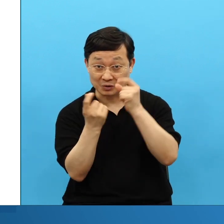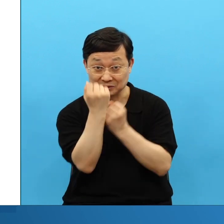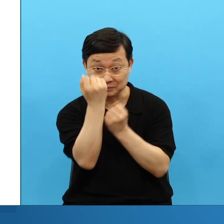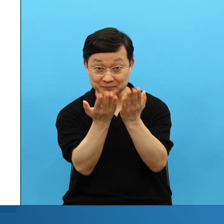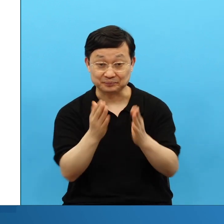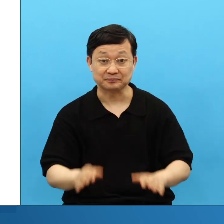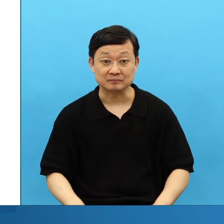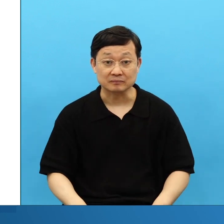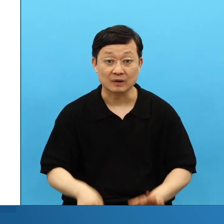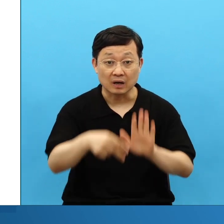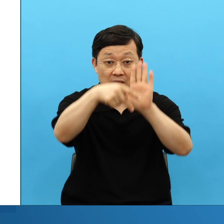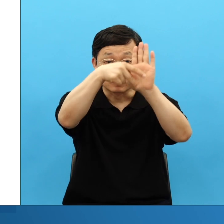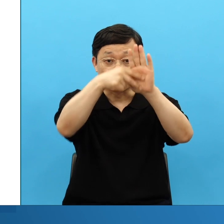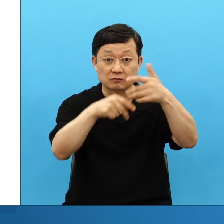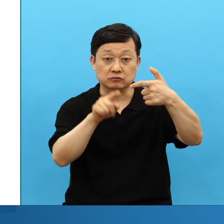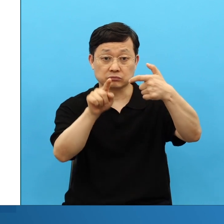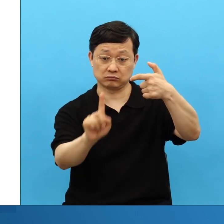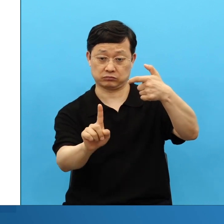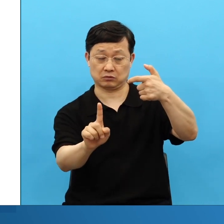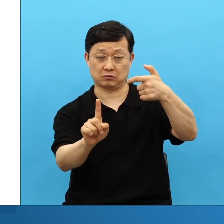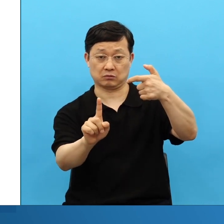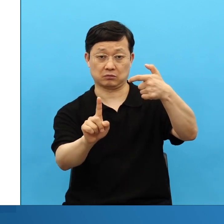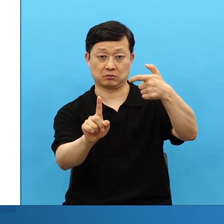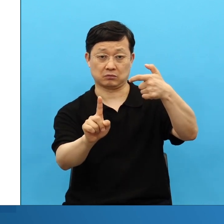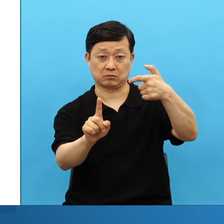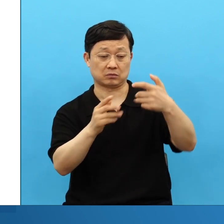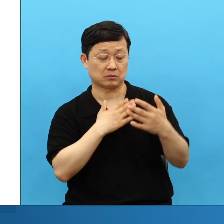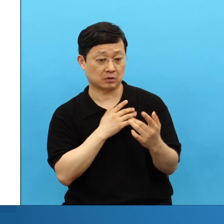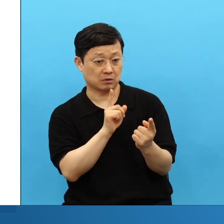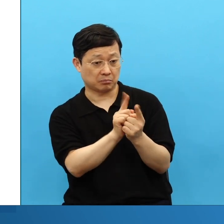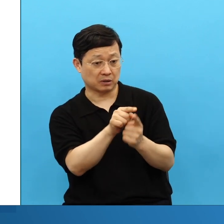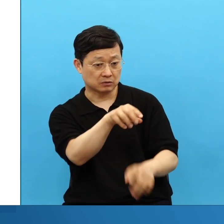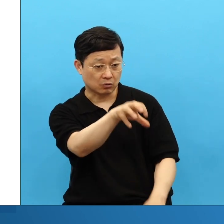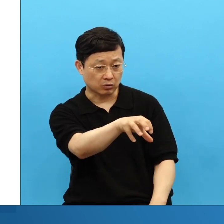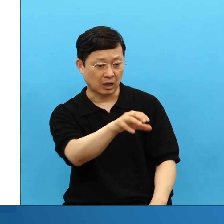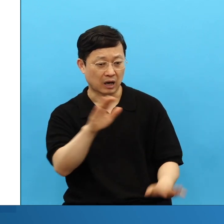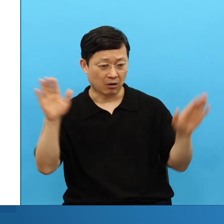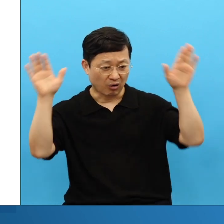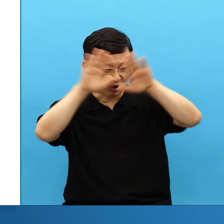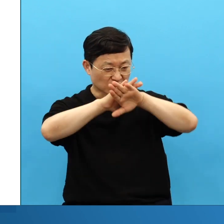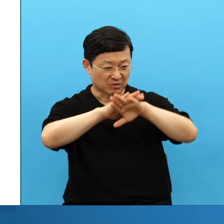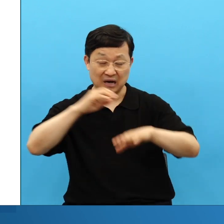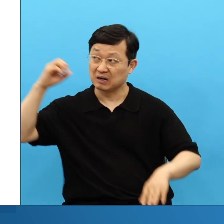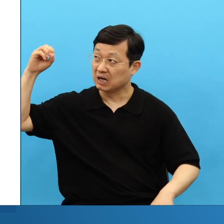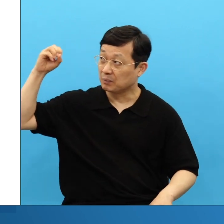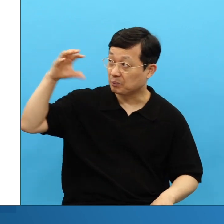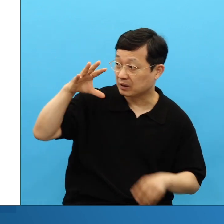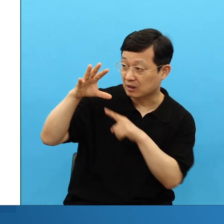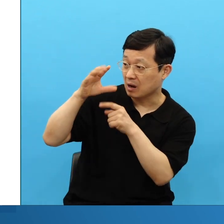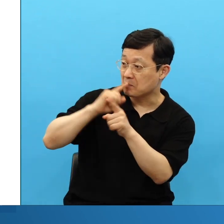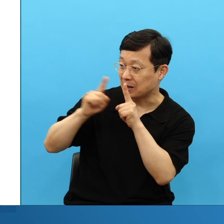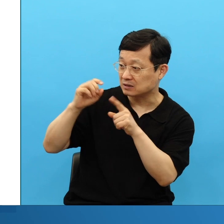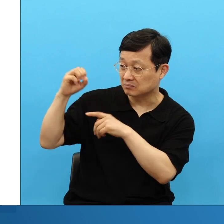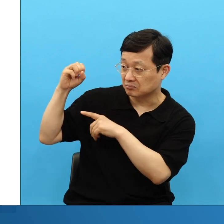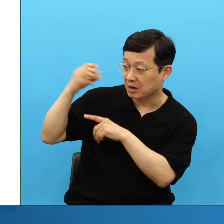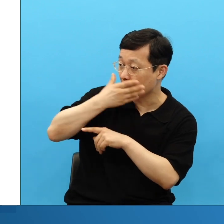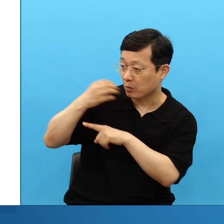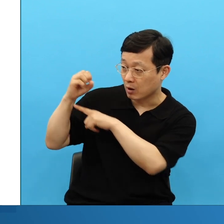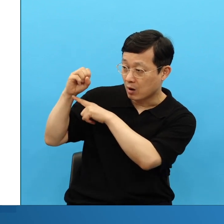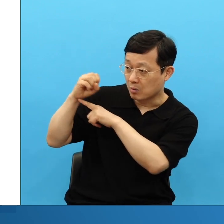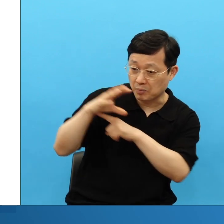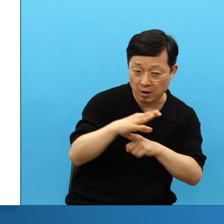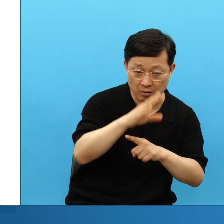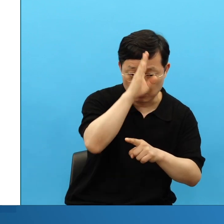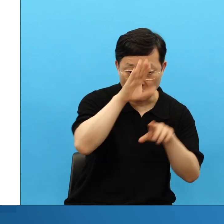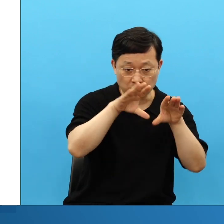1절이 답입니다. 뭐 성경에부터 제가 만난 현장은 말씀이고 빛이 중독의 답입니다. 뭐 딴